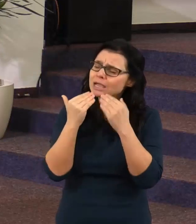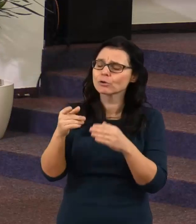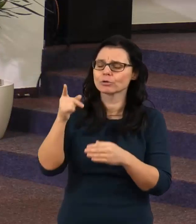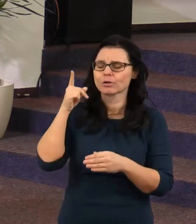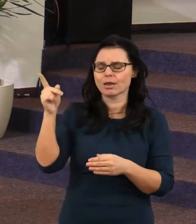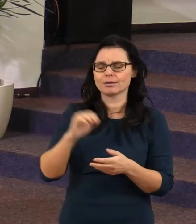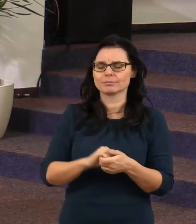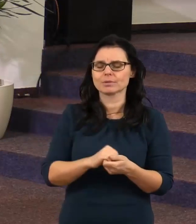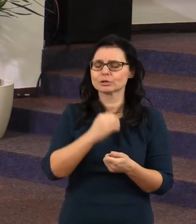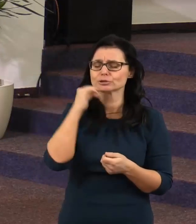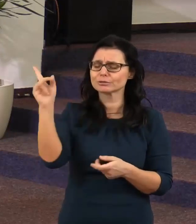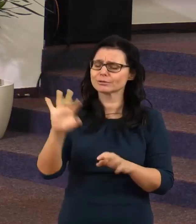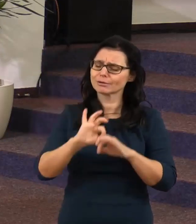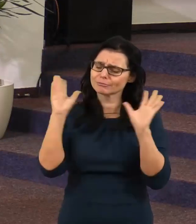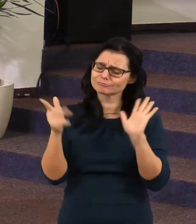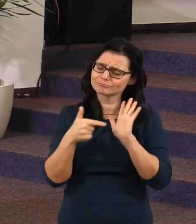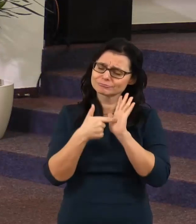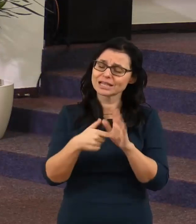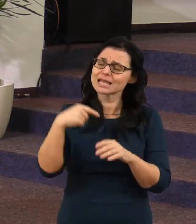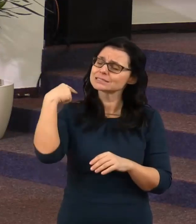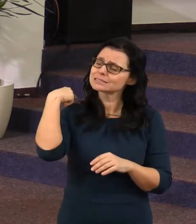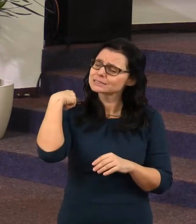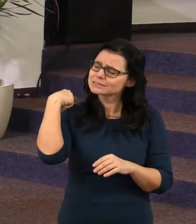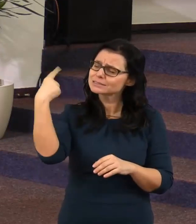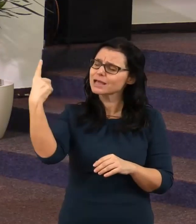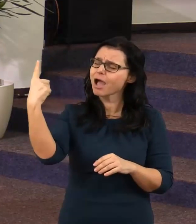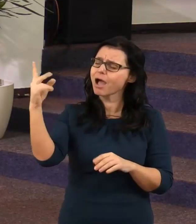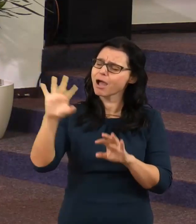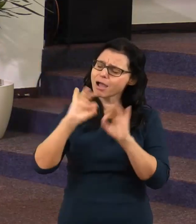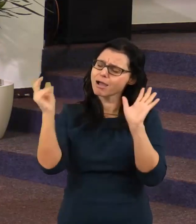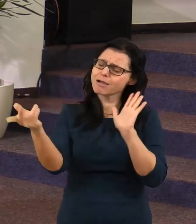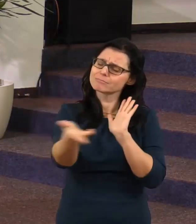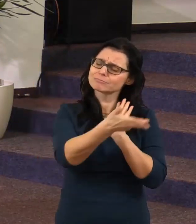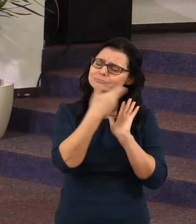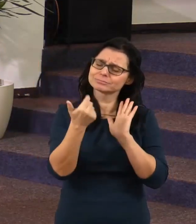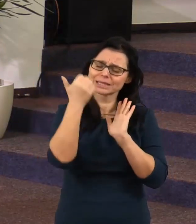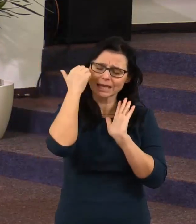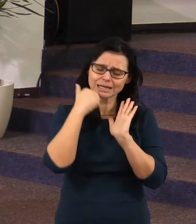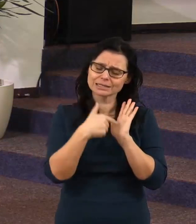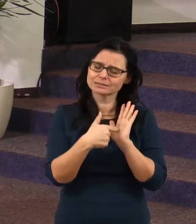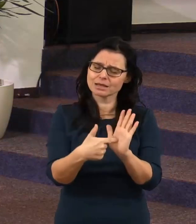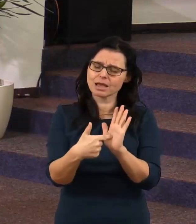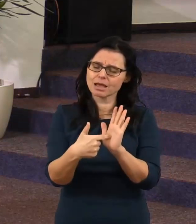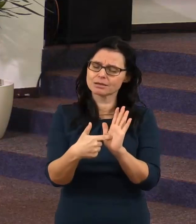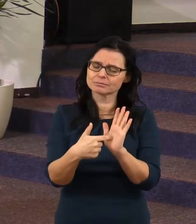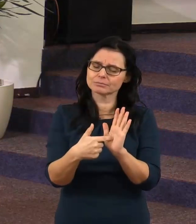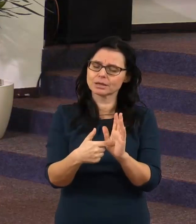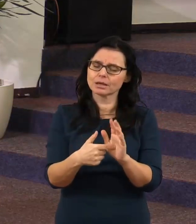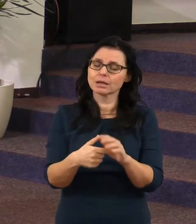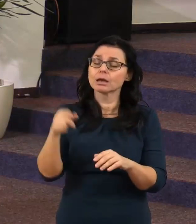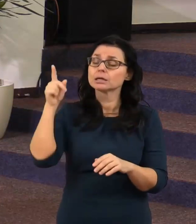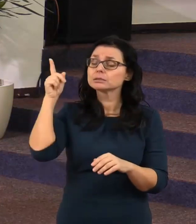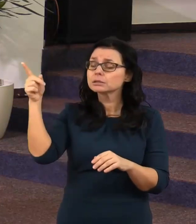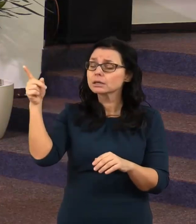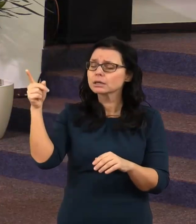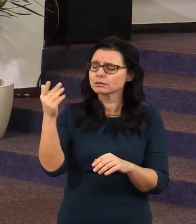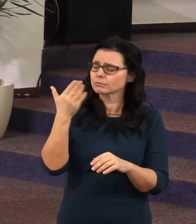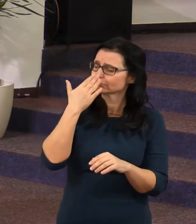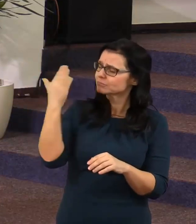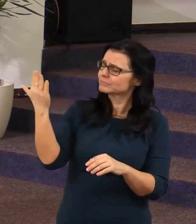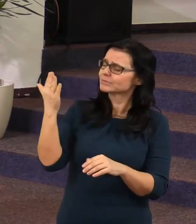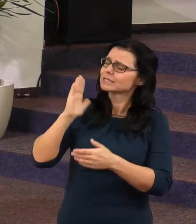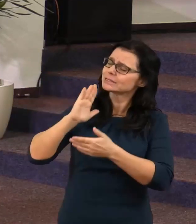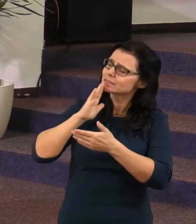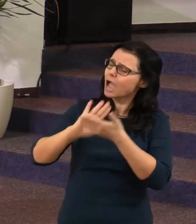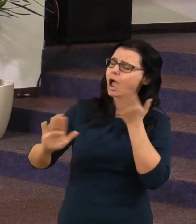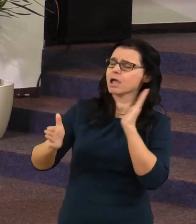že zjevuješ sám sebe, nám, lidem, pro který, pro kterýsi tajemstvím a